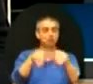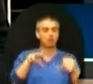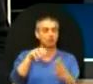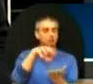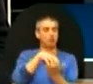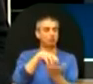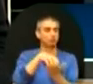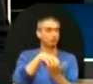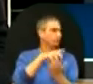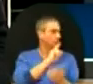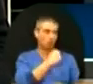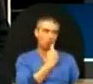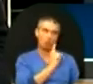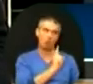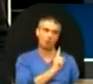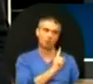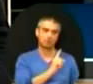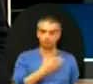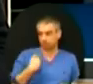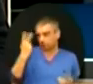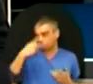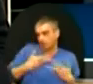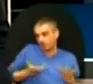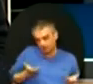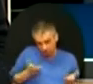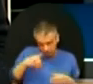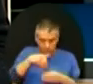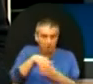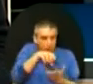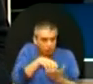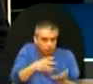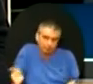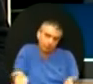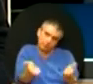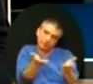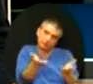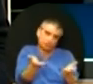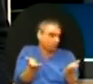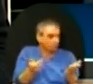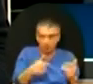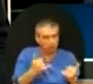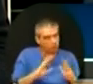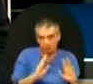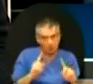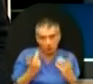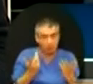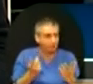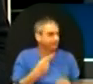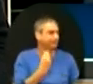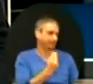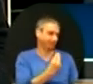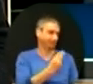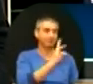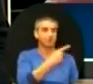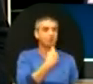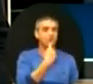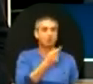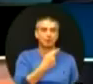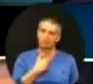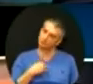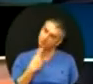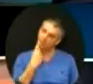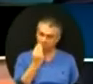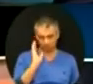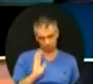היישוב. זאת אומרת, לא, לא זה מה שהוא אמר. זה מה שהבנתי. זאת אומרת, בתוך היישוב, אהלן וסהלן. היום זה לא קורה, דרך אגב. הוא מחפה, תראה, בעצם מה שהוא אומר. אני רוצה להגיד לך